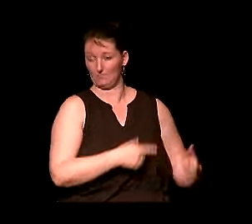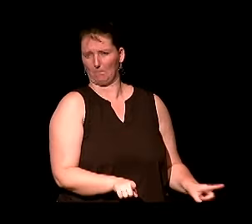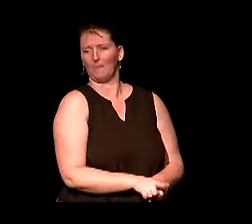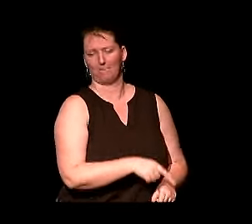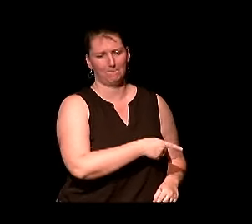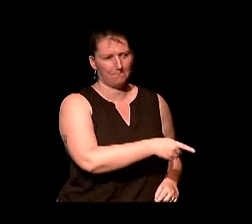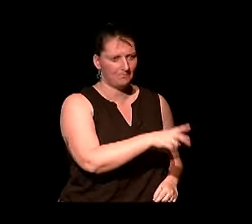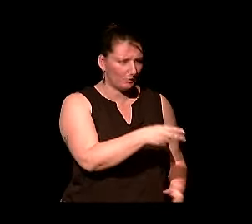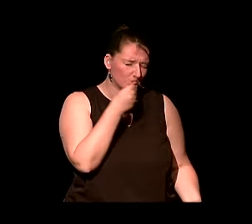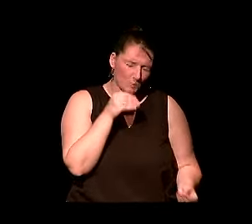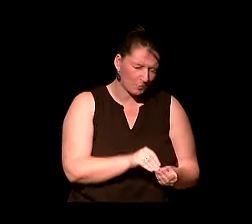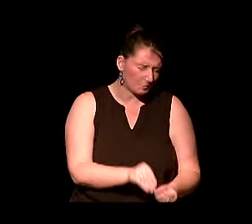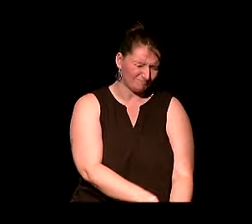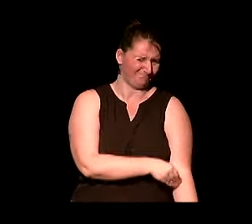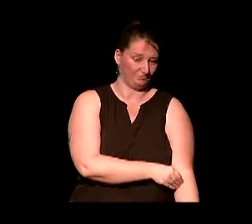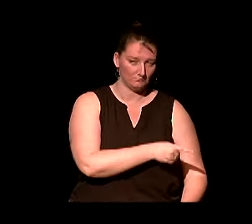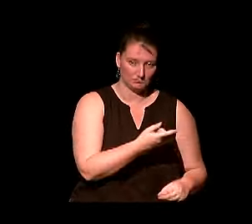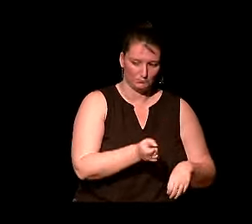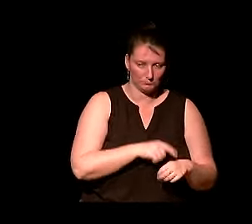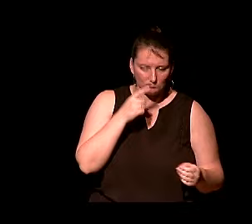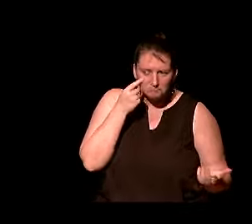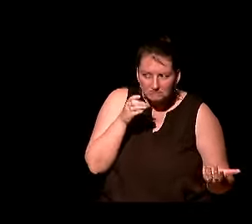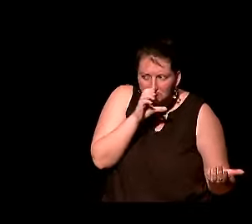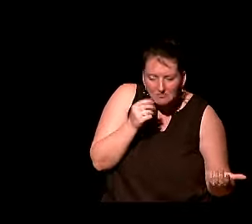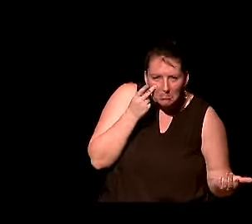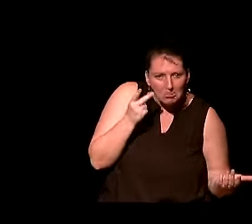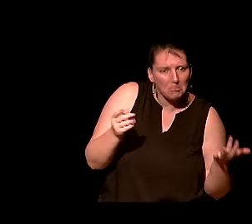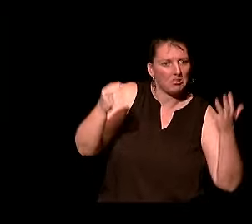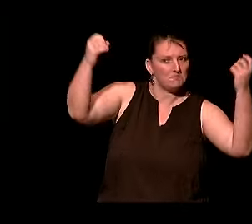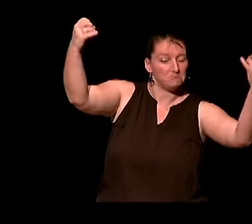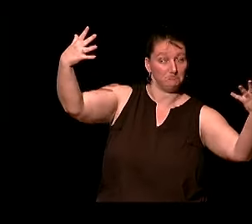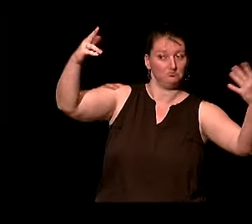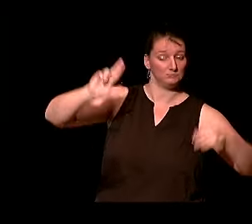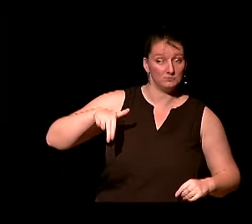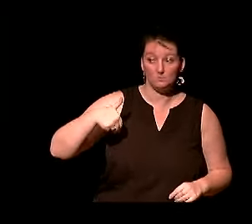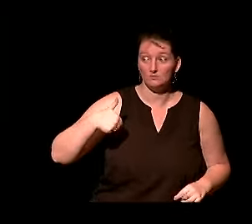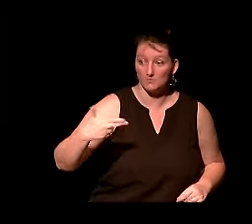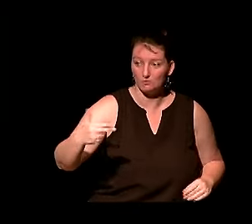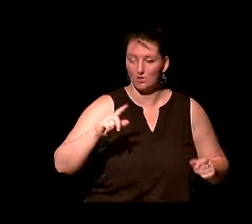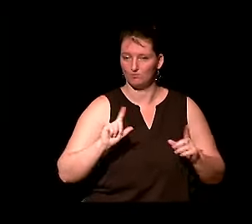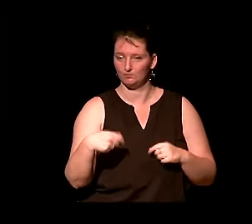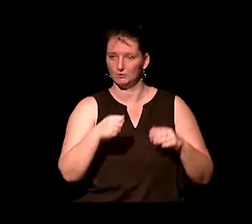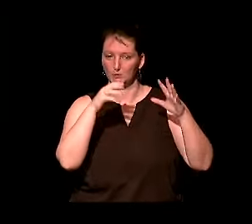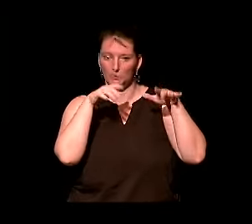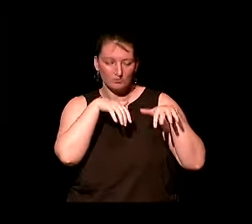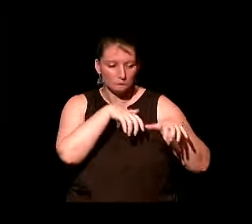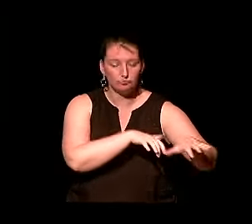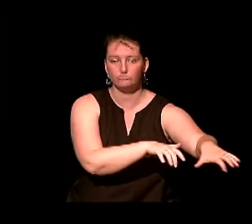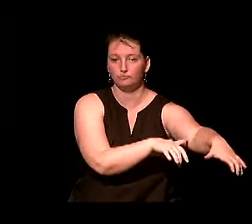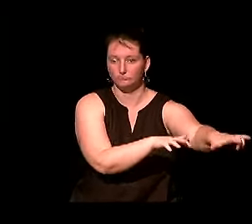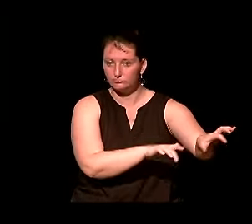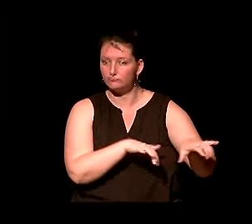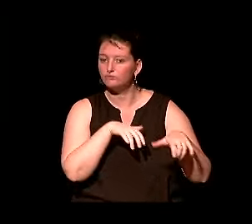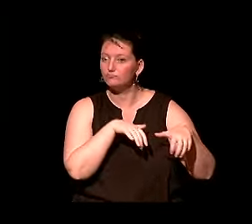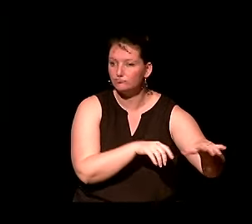cinéma s'est très tôt intéressé aux phénomènes naturels, évidemment donc aux vagues, à l'eau, hein, mais aussi, on